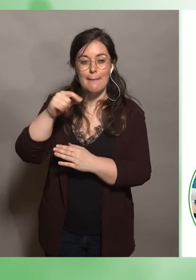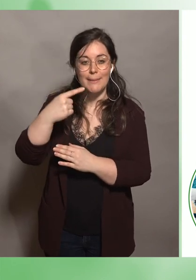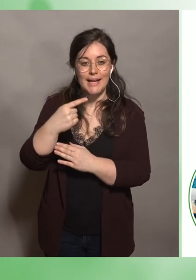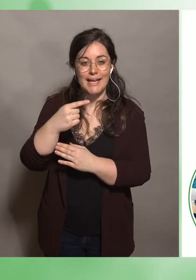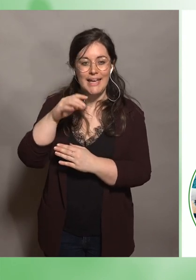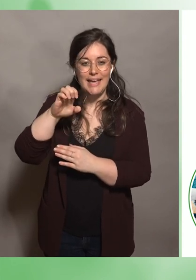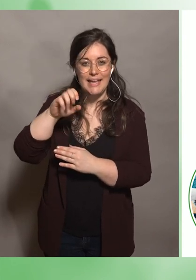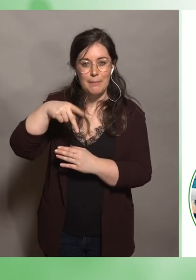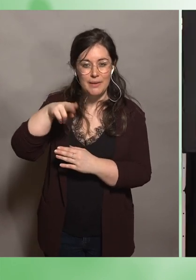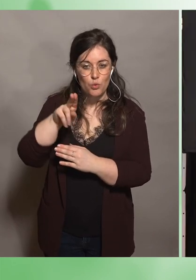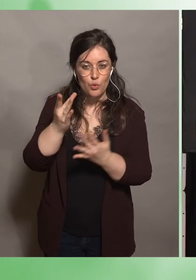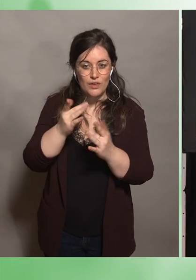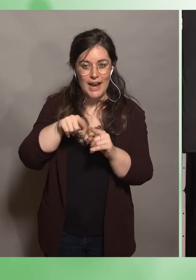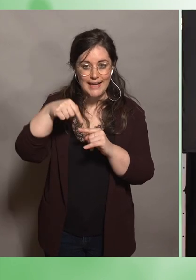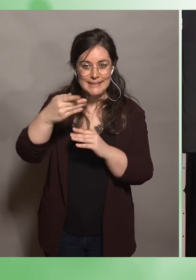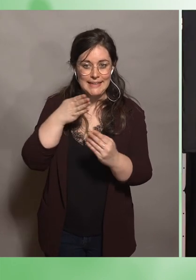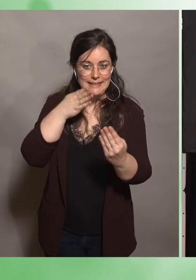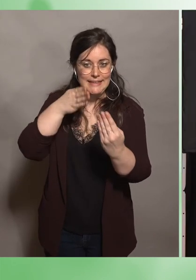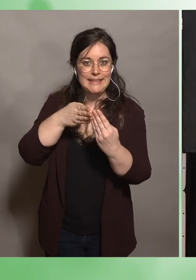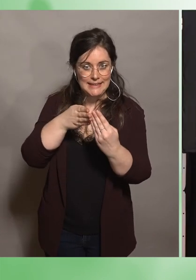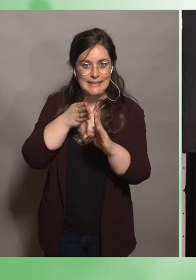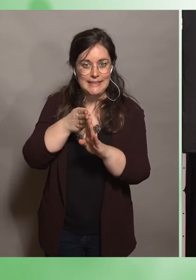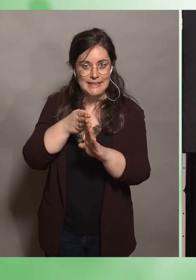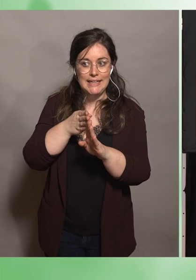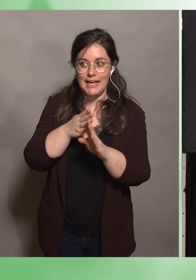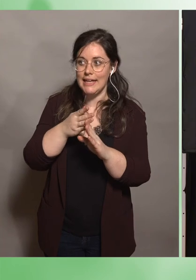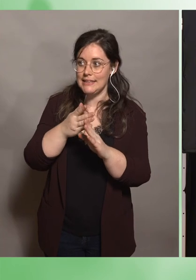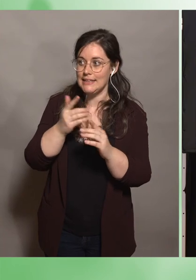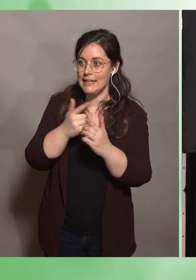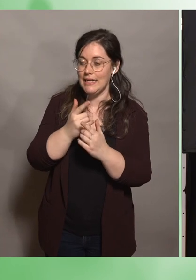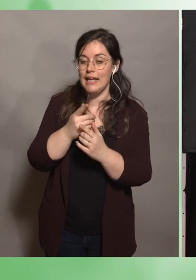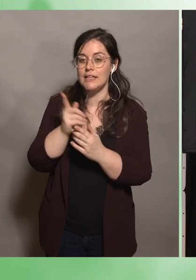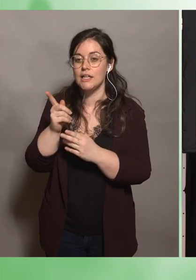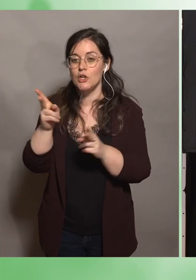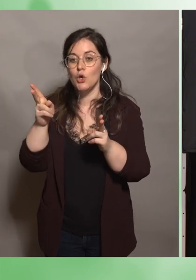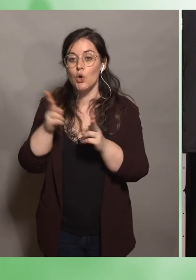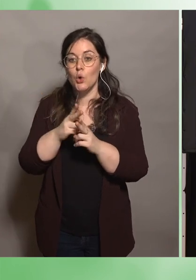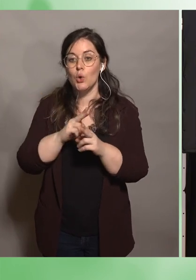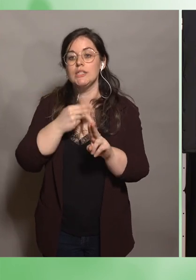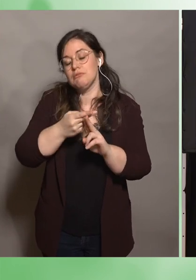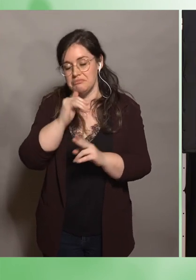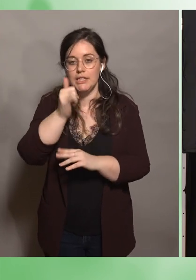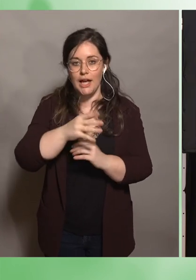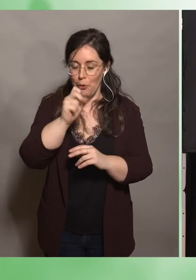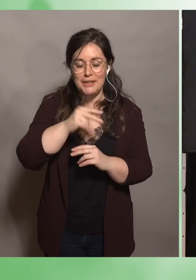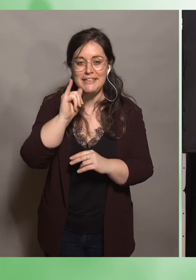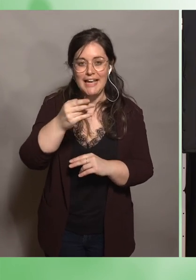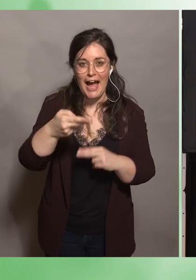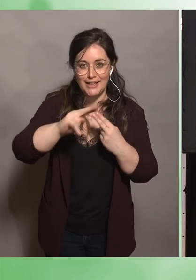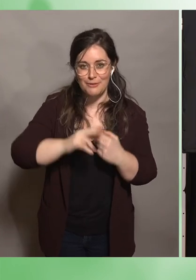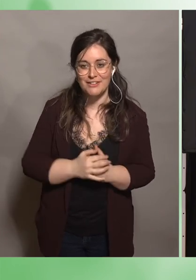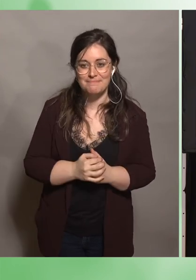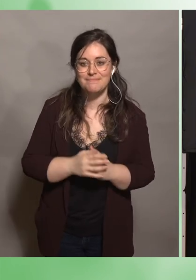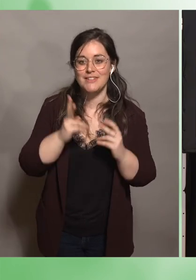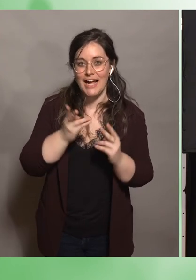EPUs. Vielleicht könnt ihr das dann direkt klären im Nachhinein. Ja, ja ist die Antwort. Okay, man kann